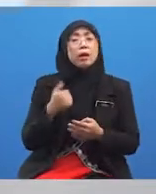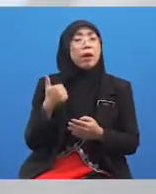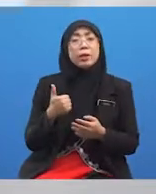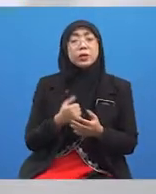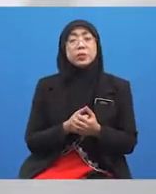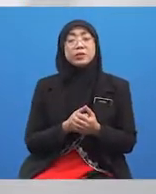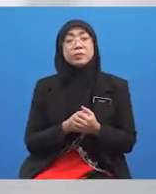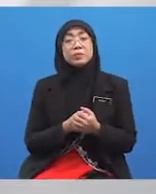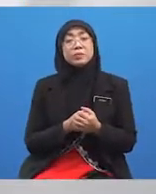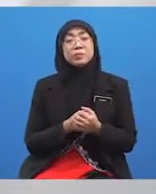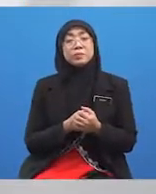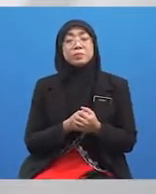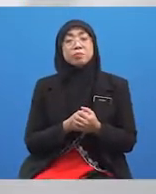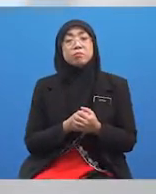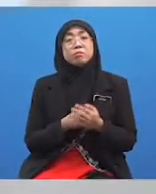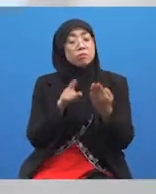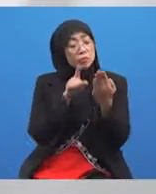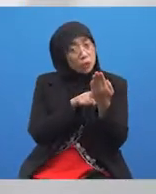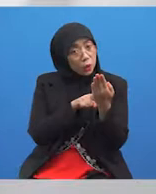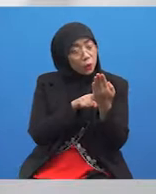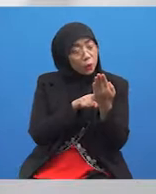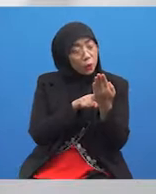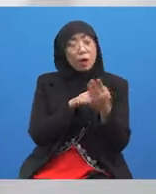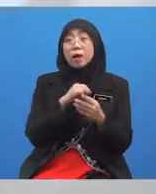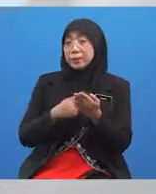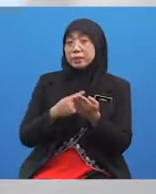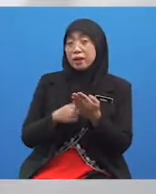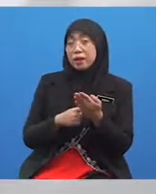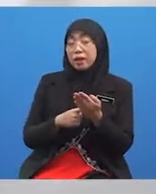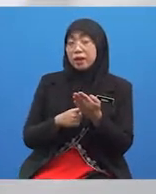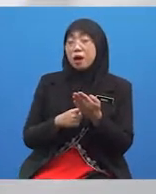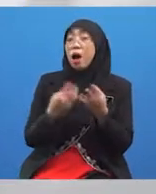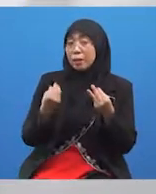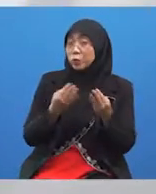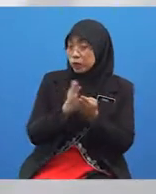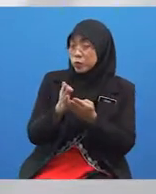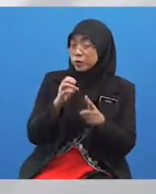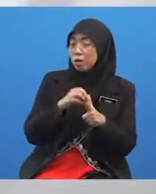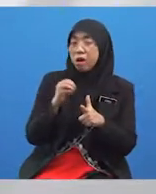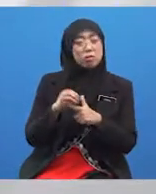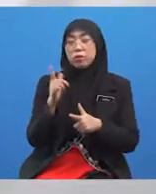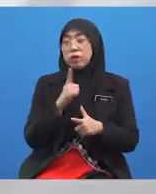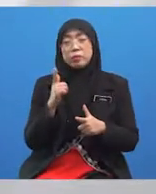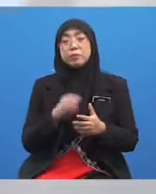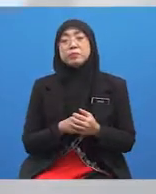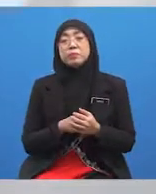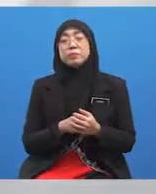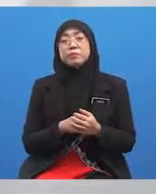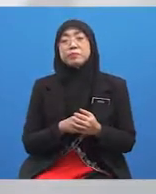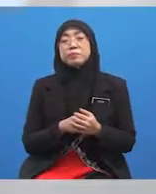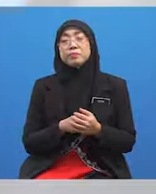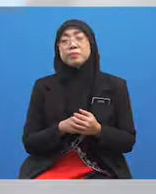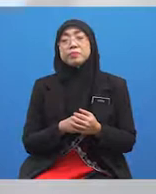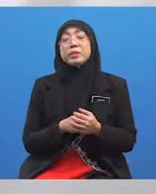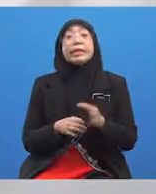meneruskan pembelian atau tidak pada masa akan datang dengan syarikat pembekal. Jika perkhidmatan yang diberi oleh syarikat pembekal sangat